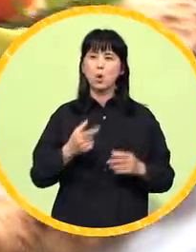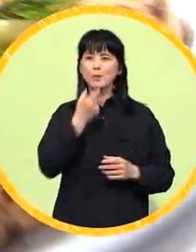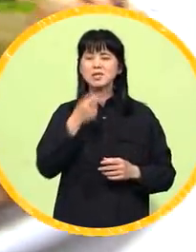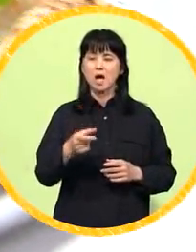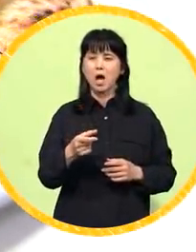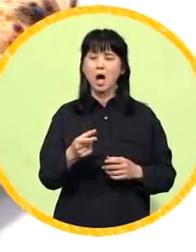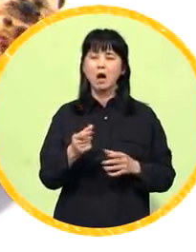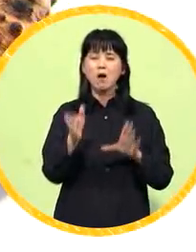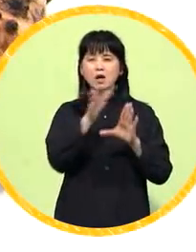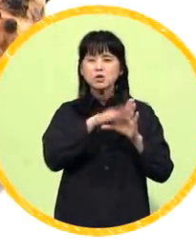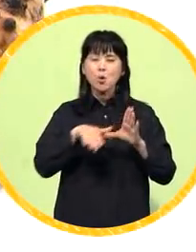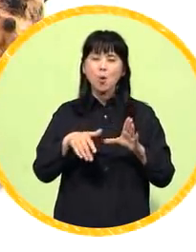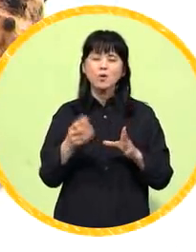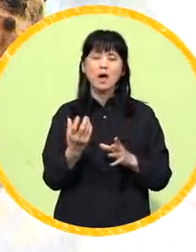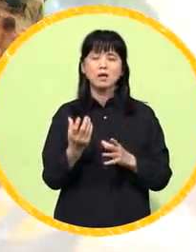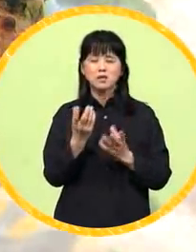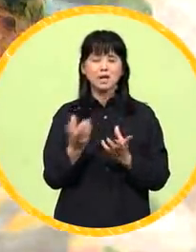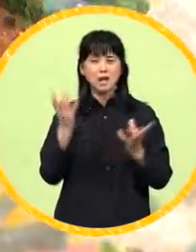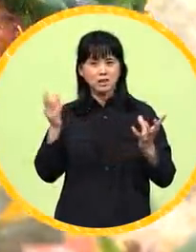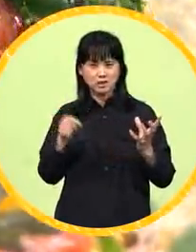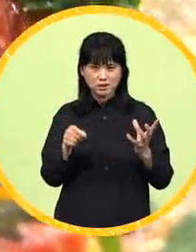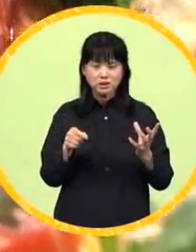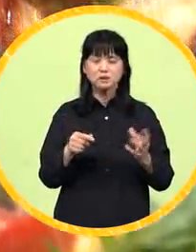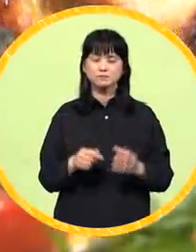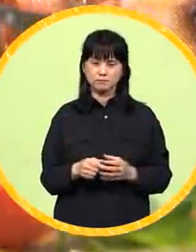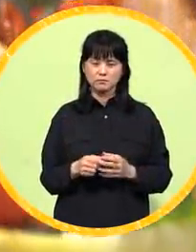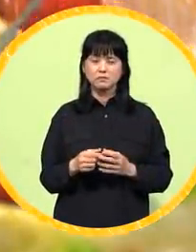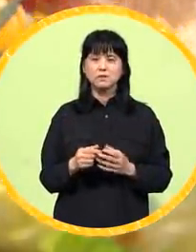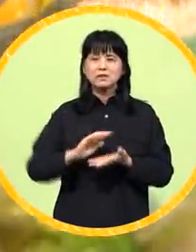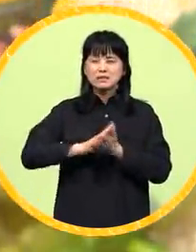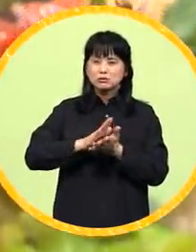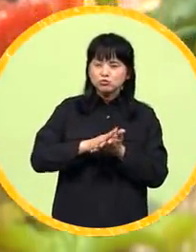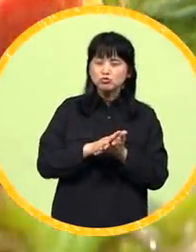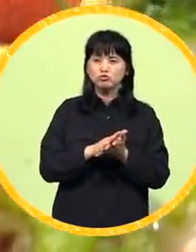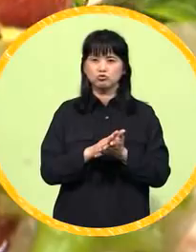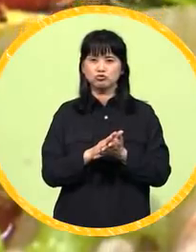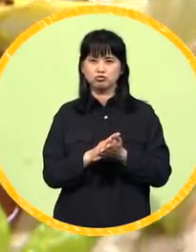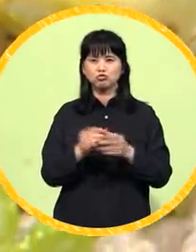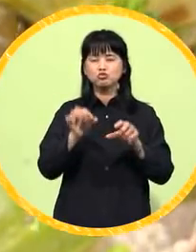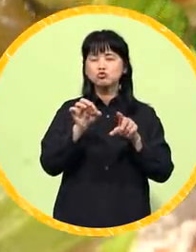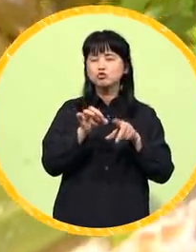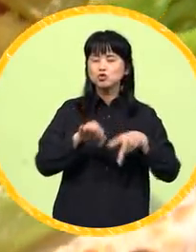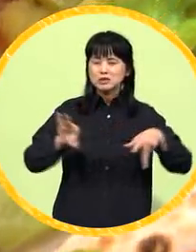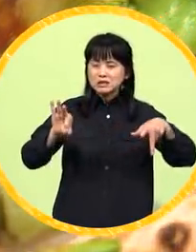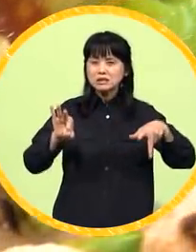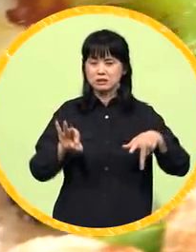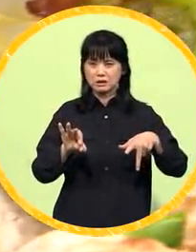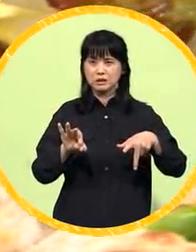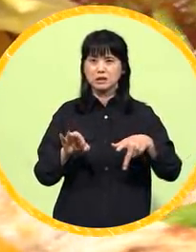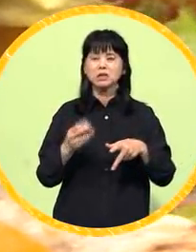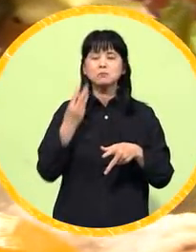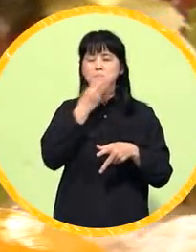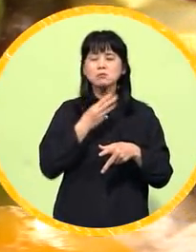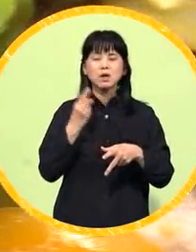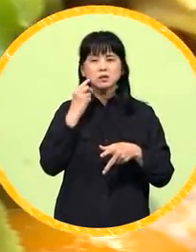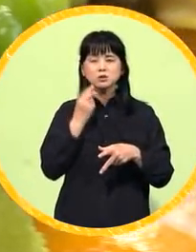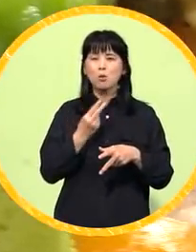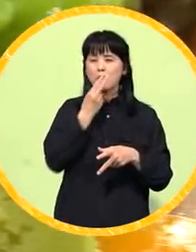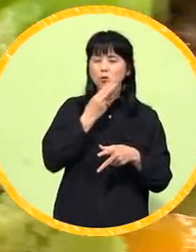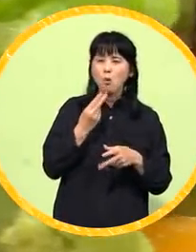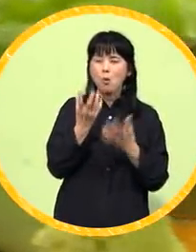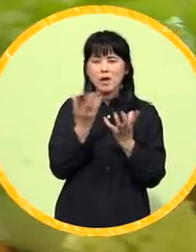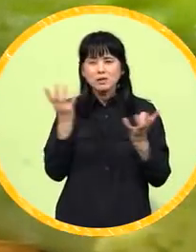湘南野菜のオルトラーナモッツアレラチーズズッキーニ大磯ミツバチトマトなど野菜